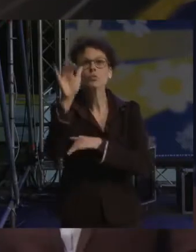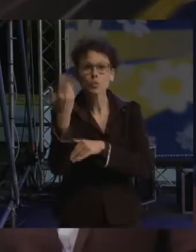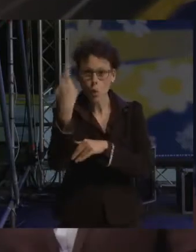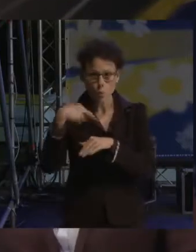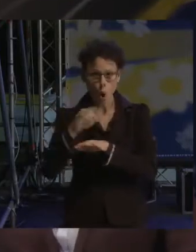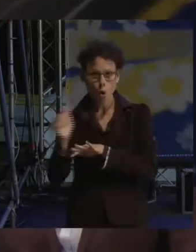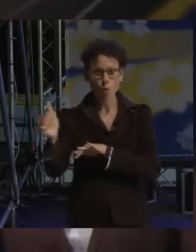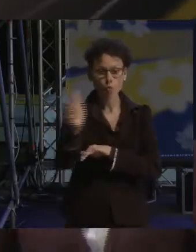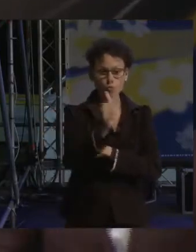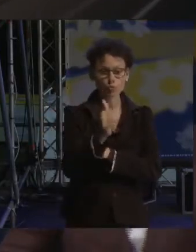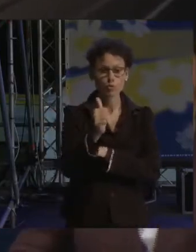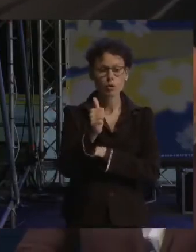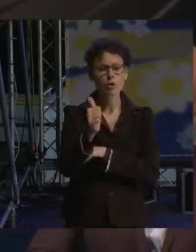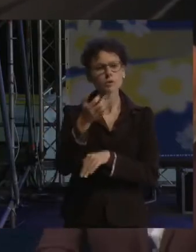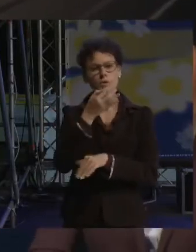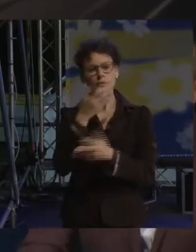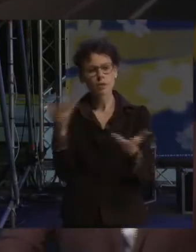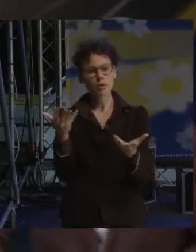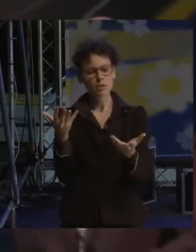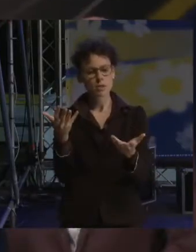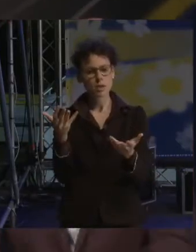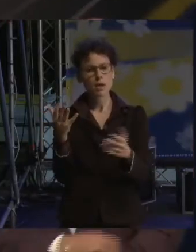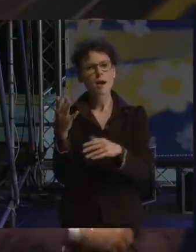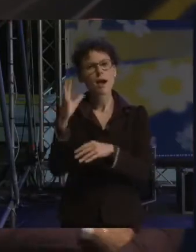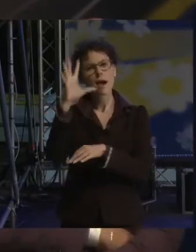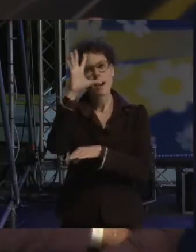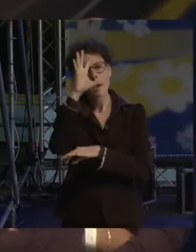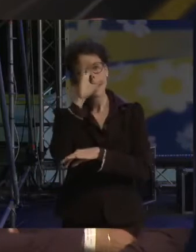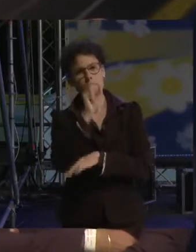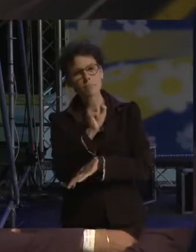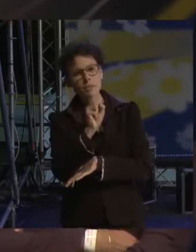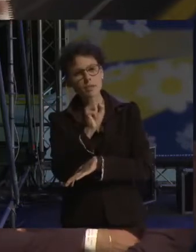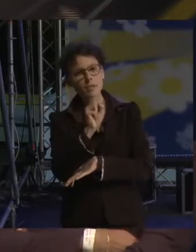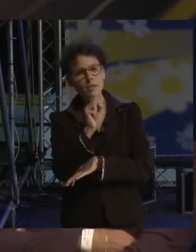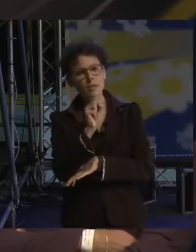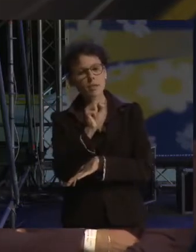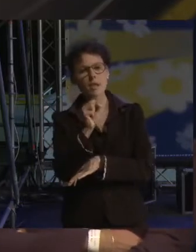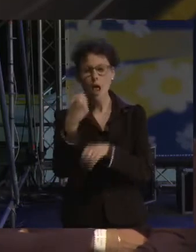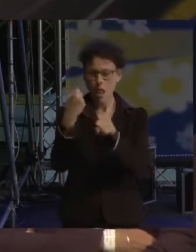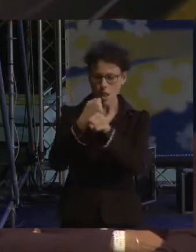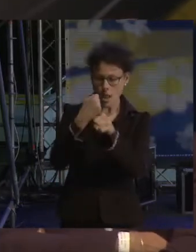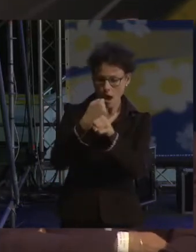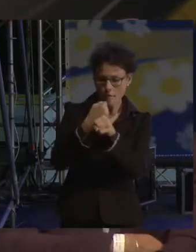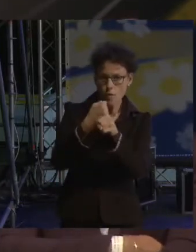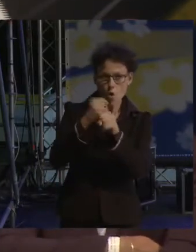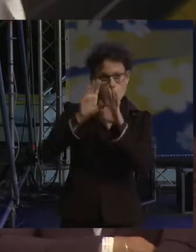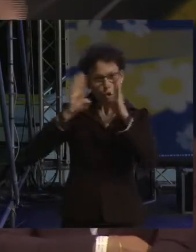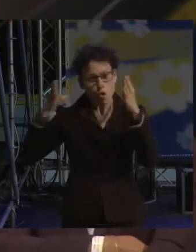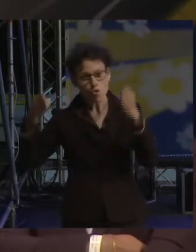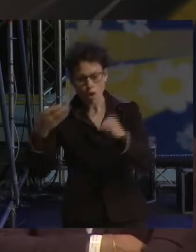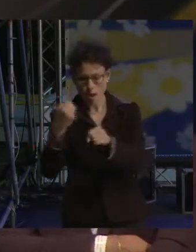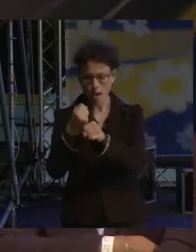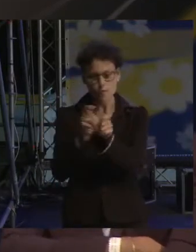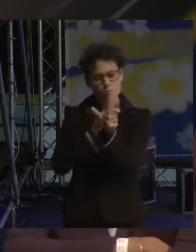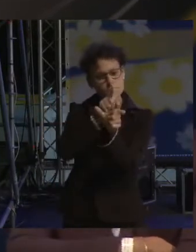cosa vuol dire vuol dire riuscire a capire tutto quello che riguarda che attiene al mondo del lavoro che non è solo la parola lavoro